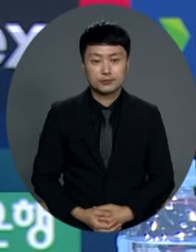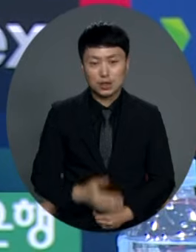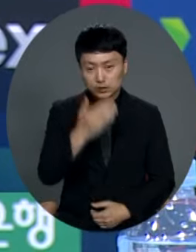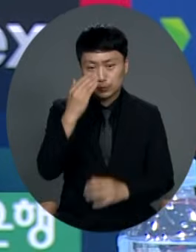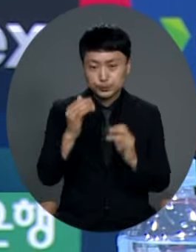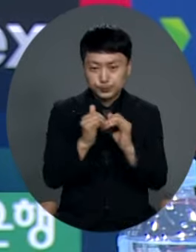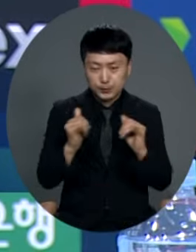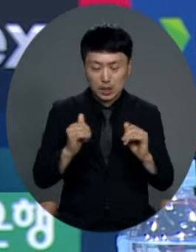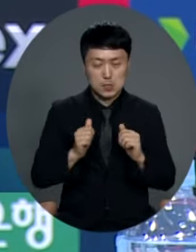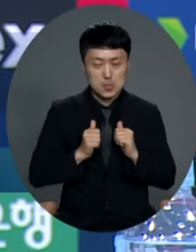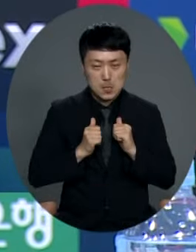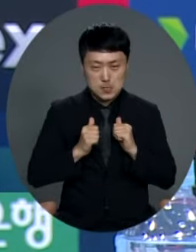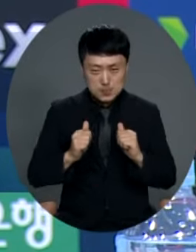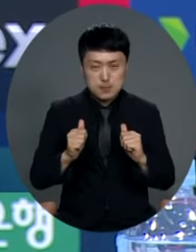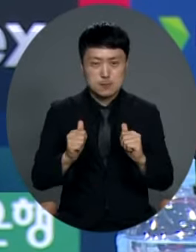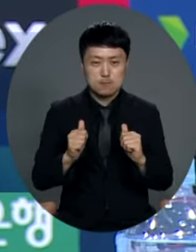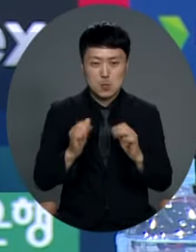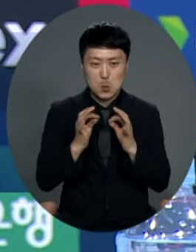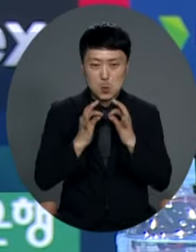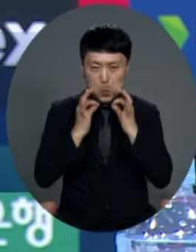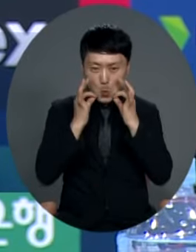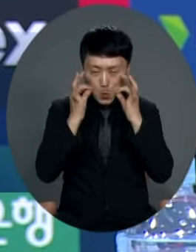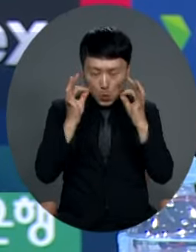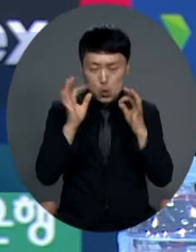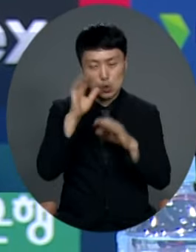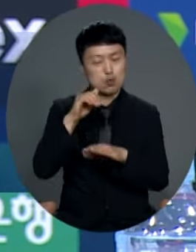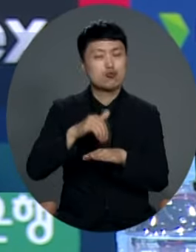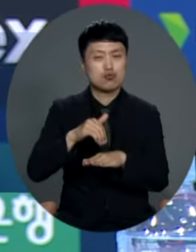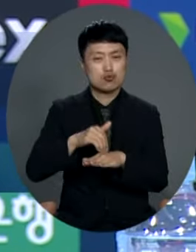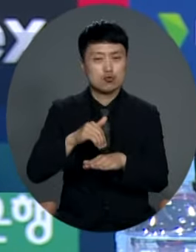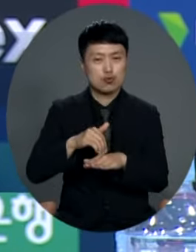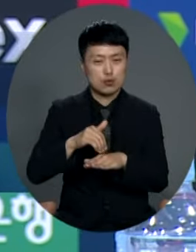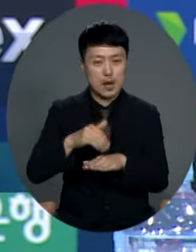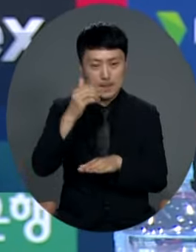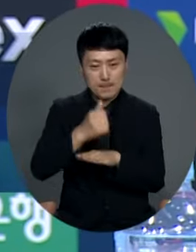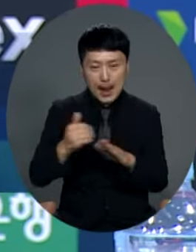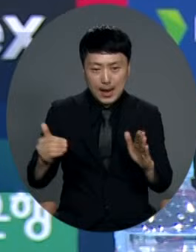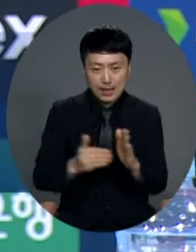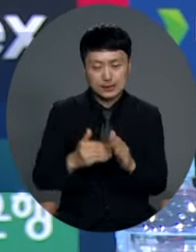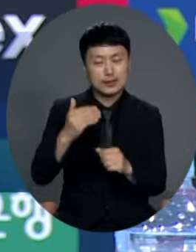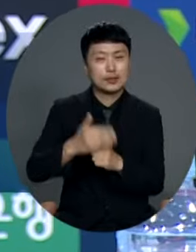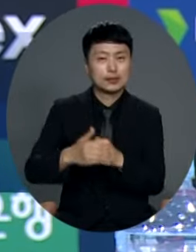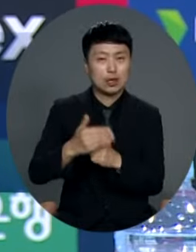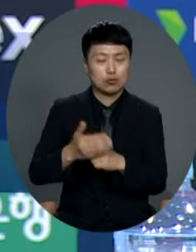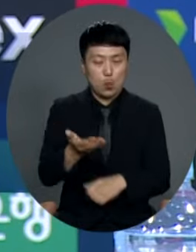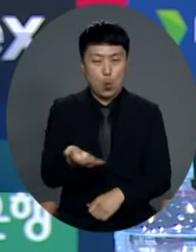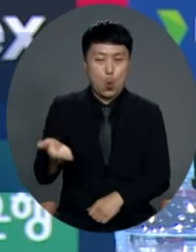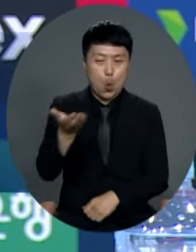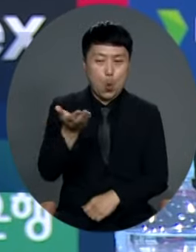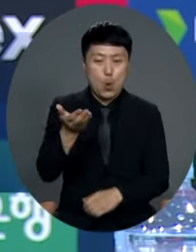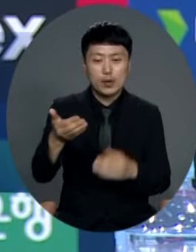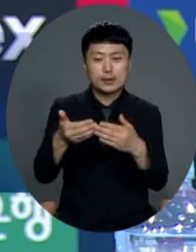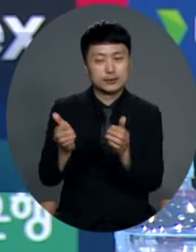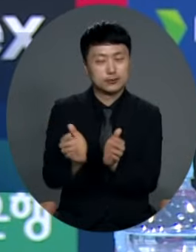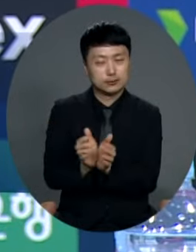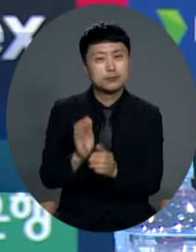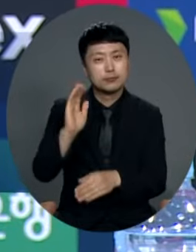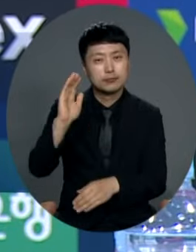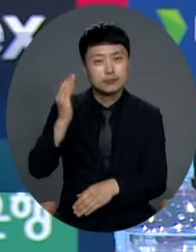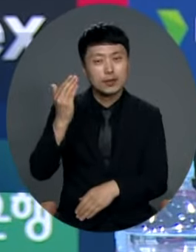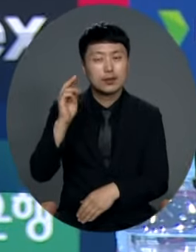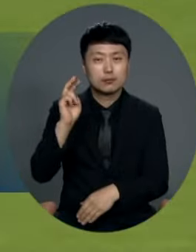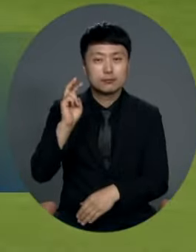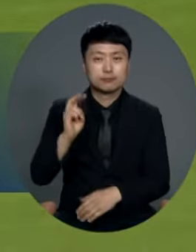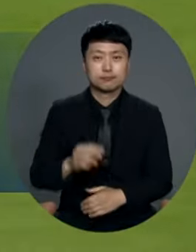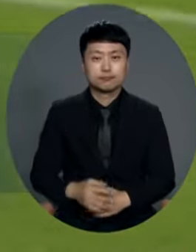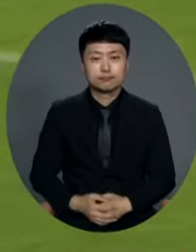열심히 잘해주고 있고 이제 마침표만 찍어주는 훈련만 되면 우리 대구는 더 나은 팀이 될 수 있을 거라고